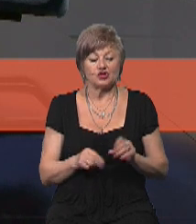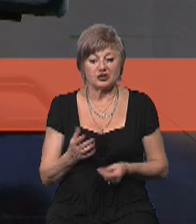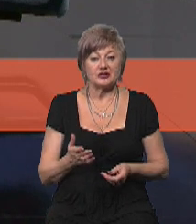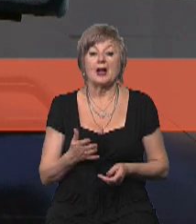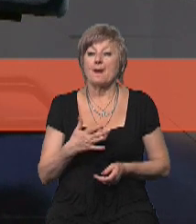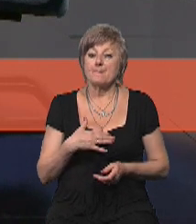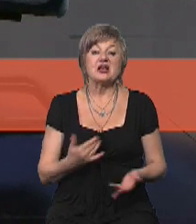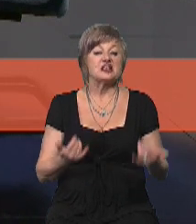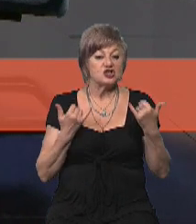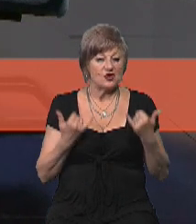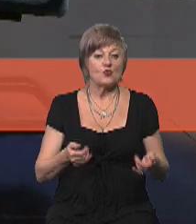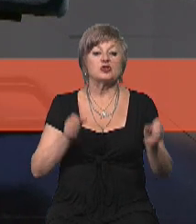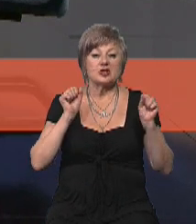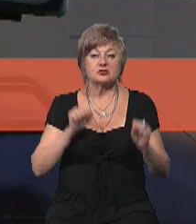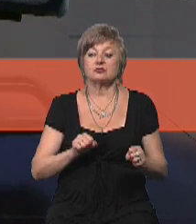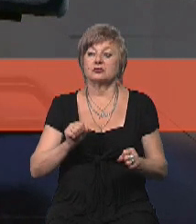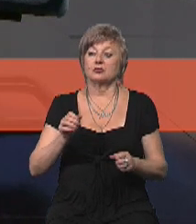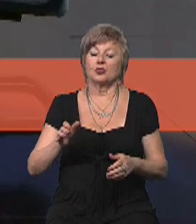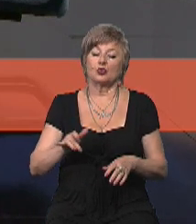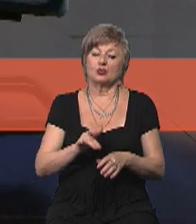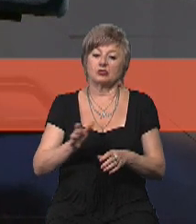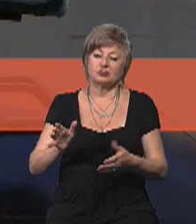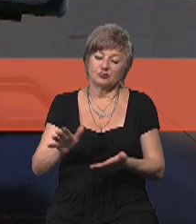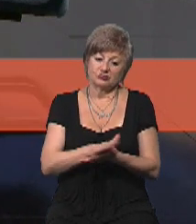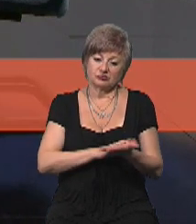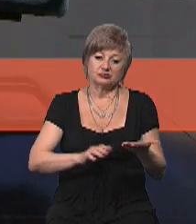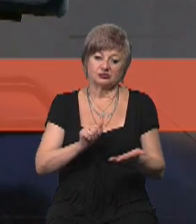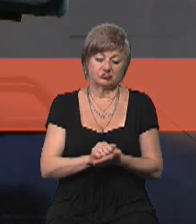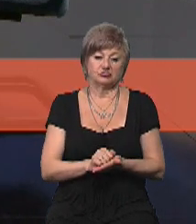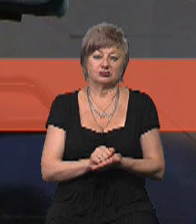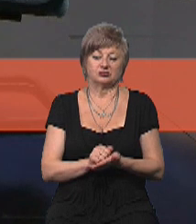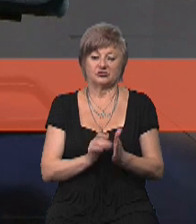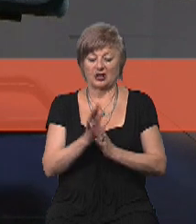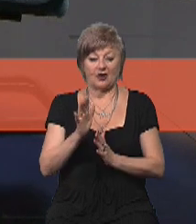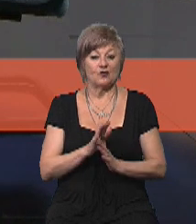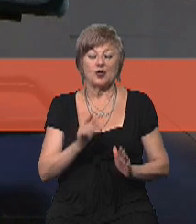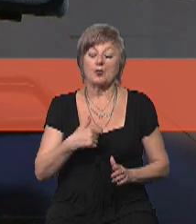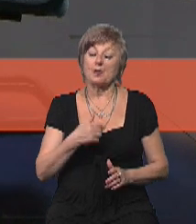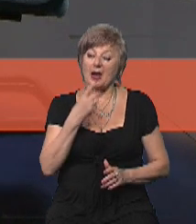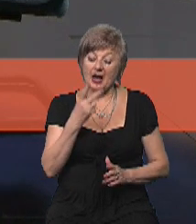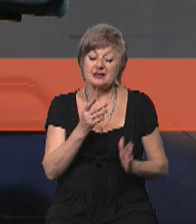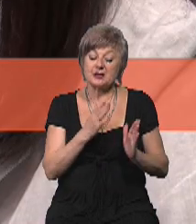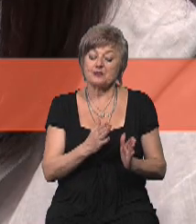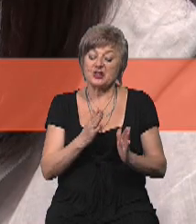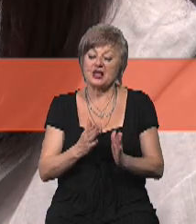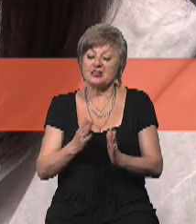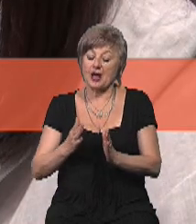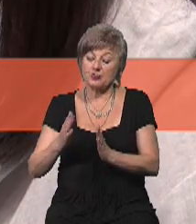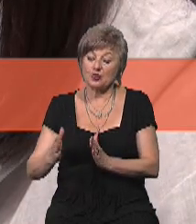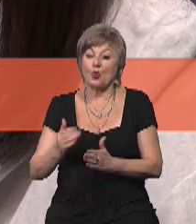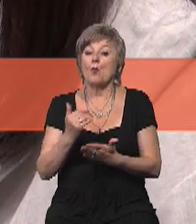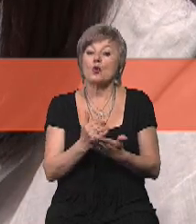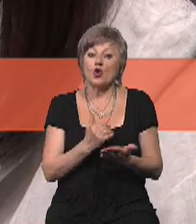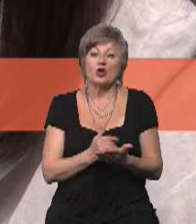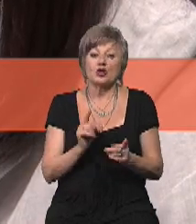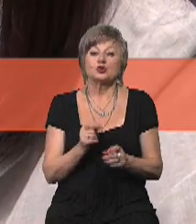мы сегодня смогли побороть всю амброзию. Нет, мы говорим о динамике, которая показывает, что те программы, те